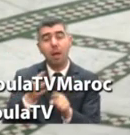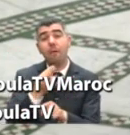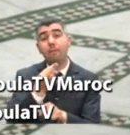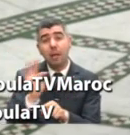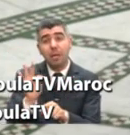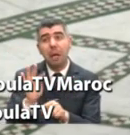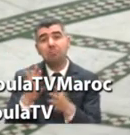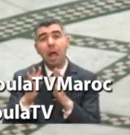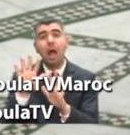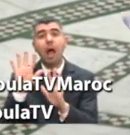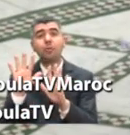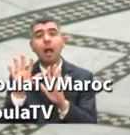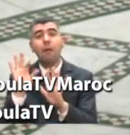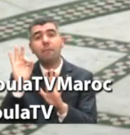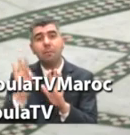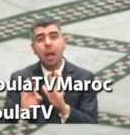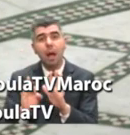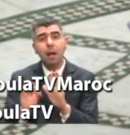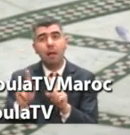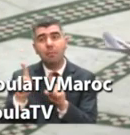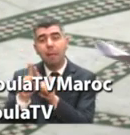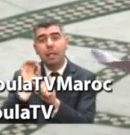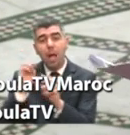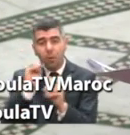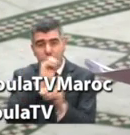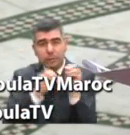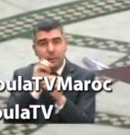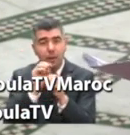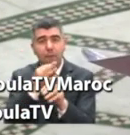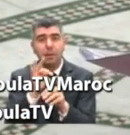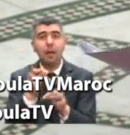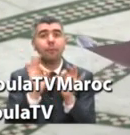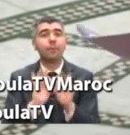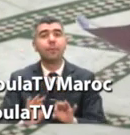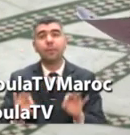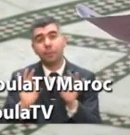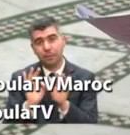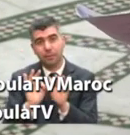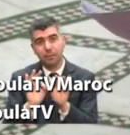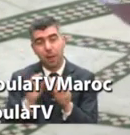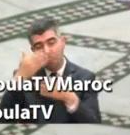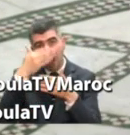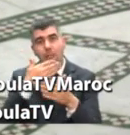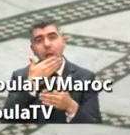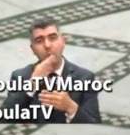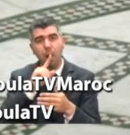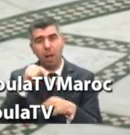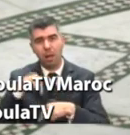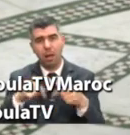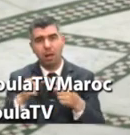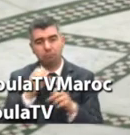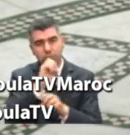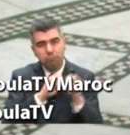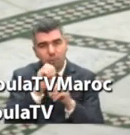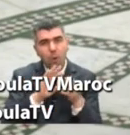10% ديال التصنيع ديال الأدوية في فرنسا، وبالتالي القطاعات كتكون كبيرة. هناك كذلك القطاعات اللي يمكن تكون على